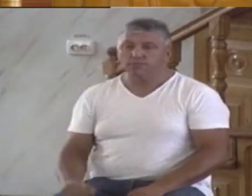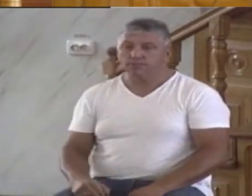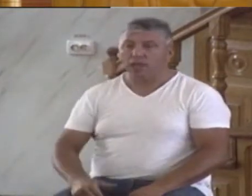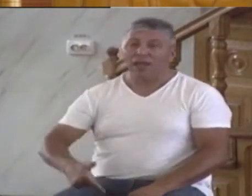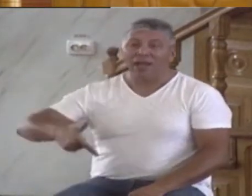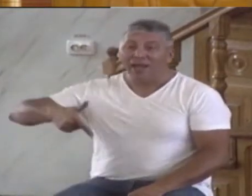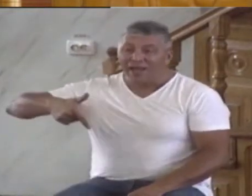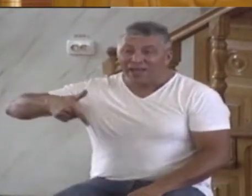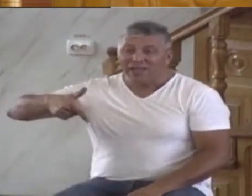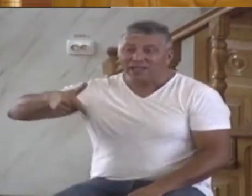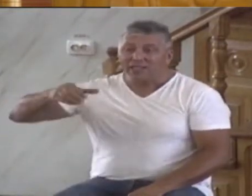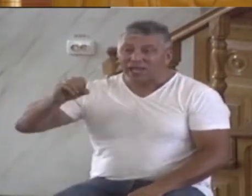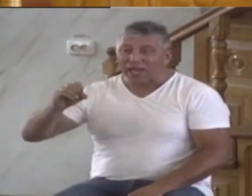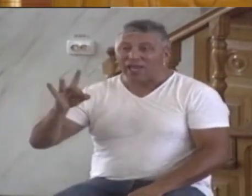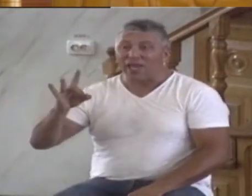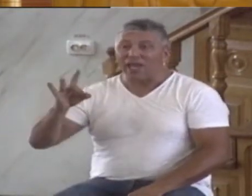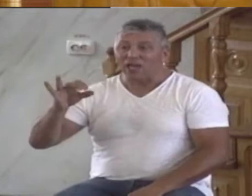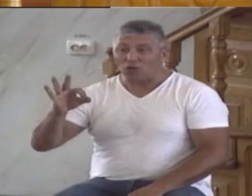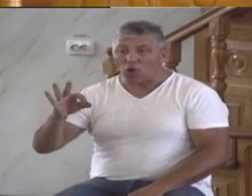Герои.